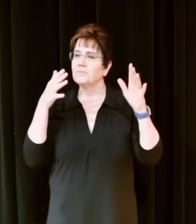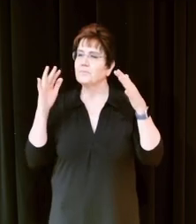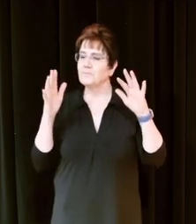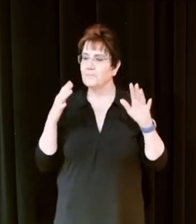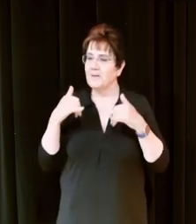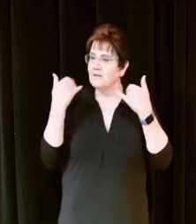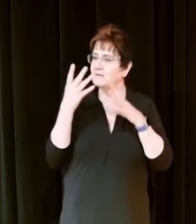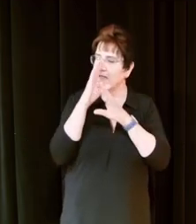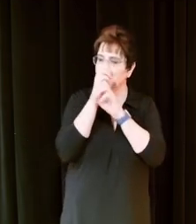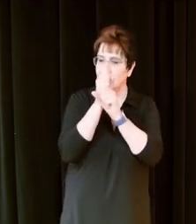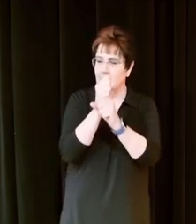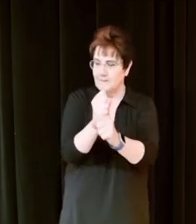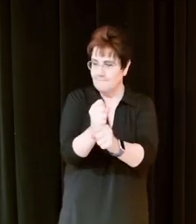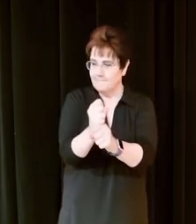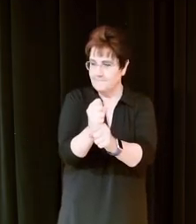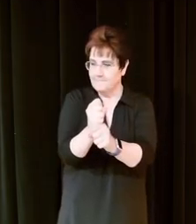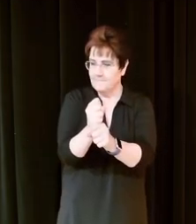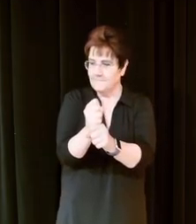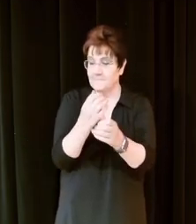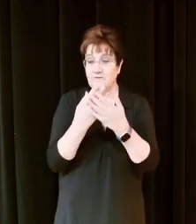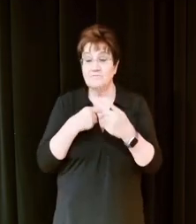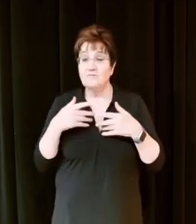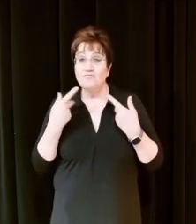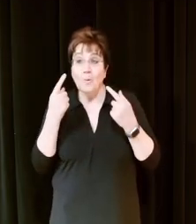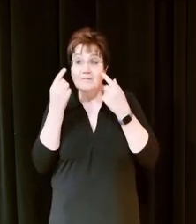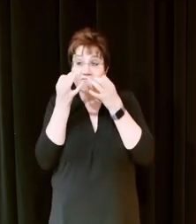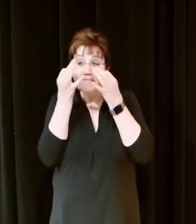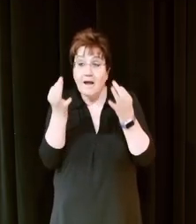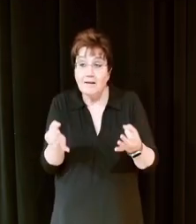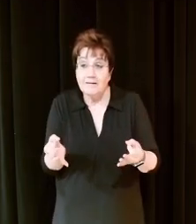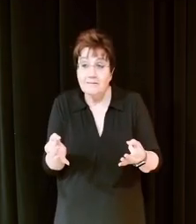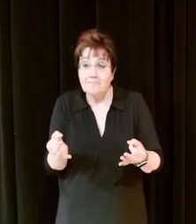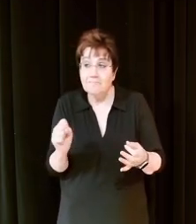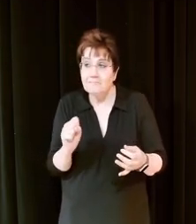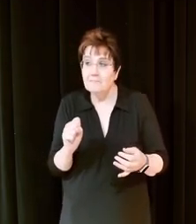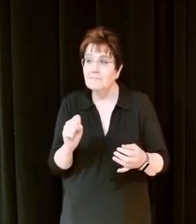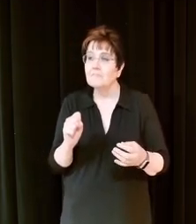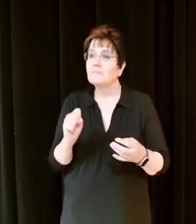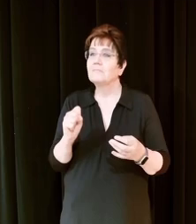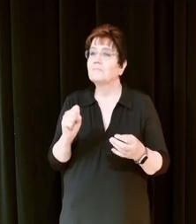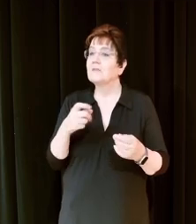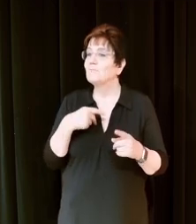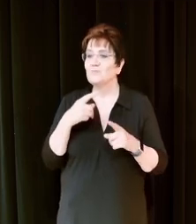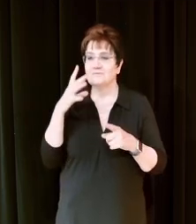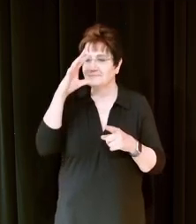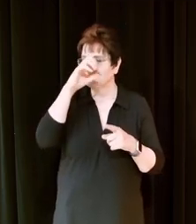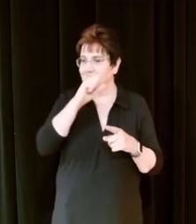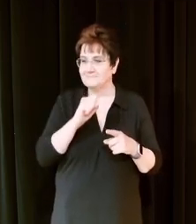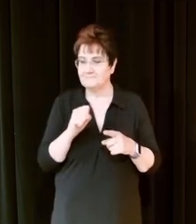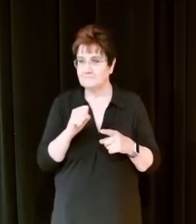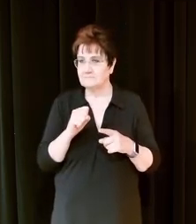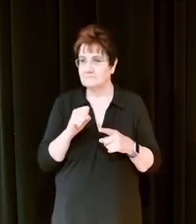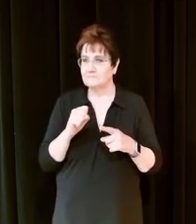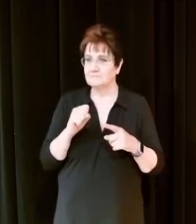in seinen Bann. Wenn ich Freudentränen weine, dann, weil ich nicht verstehen muss.